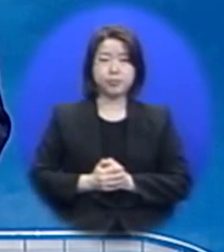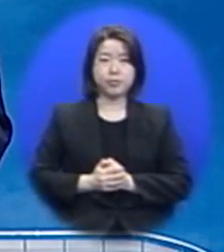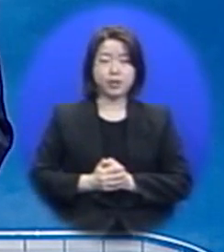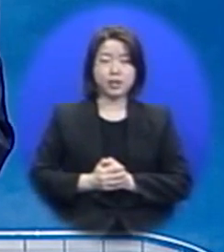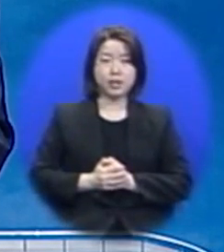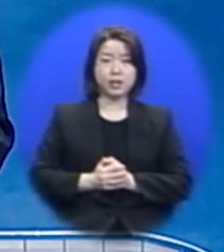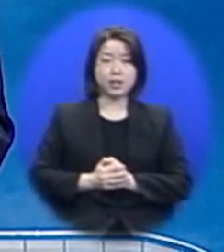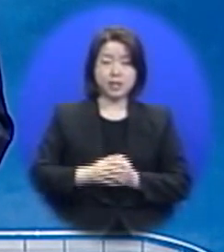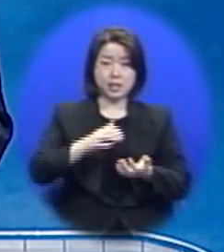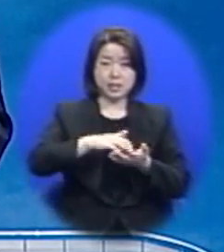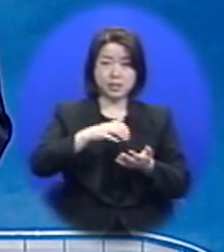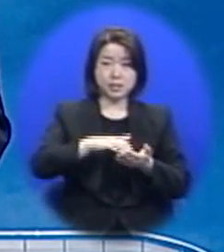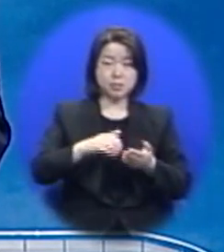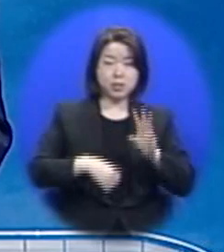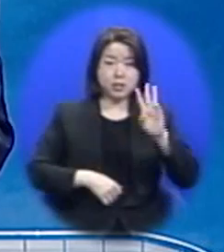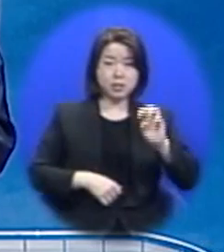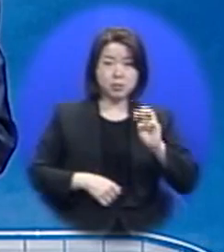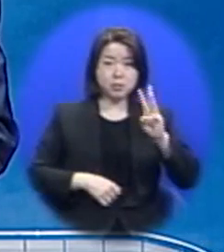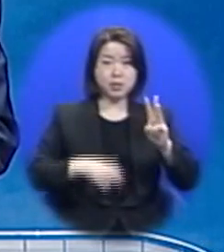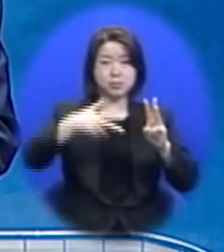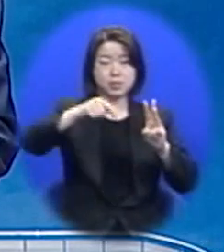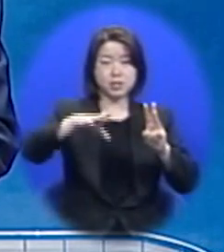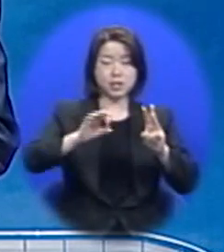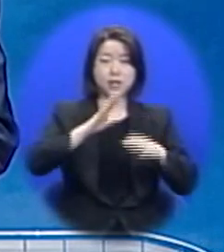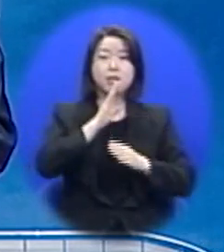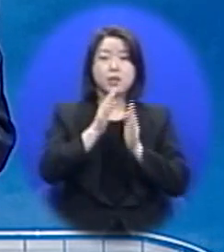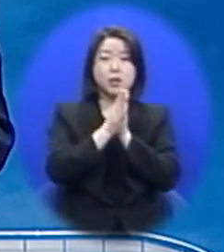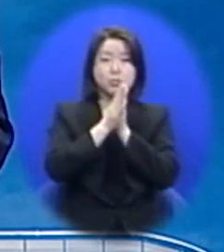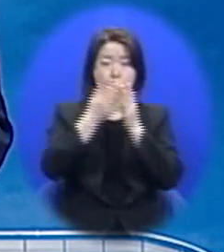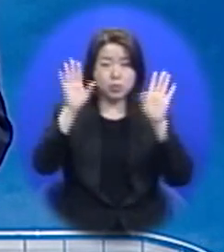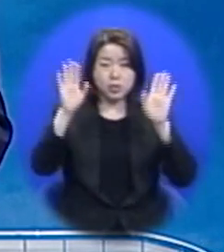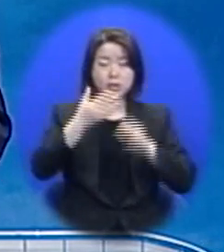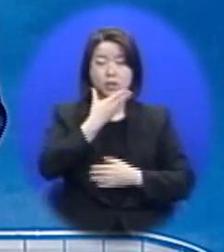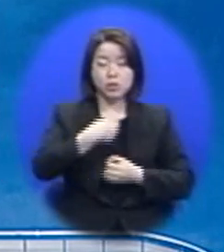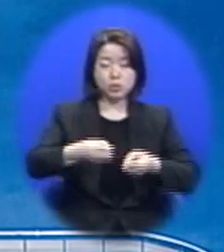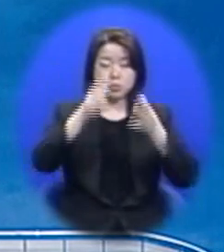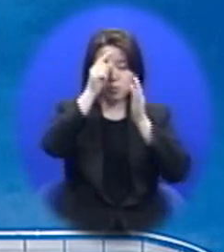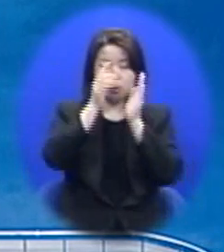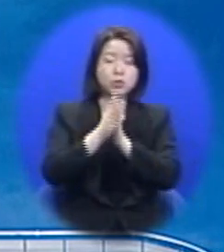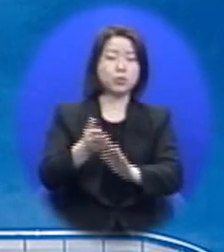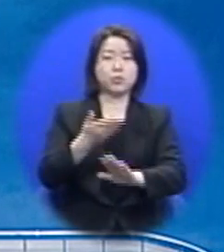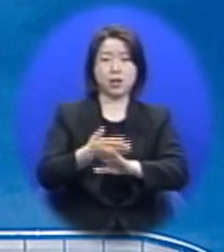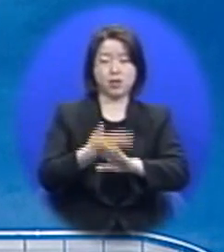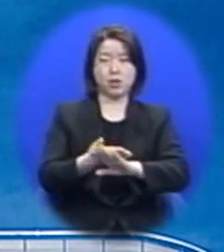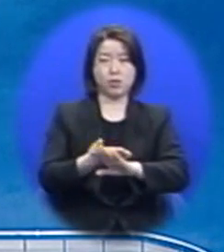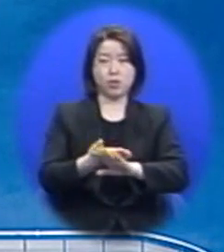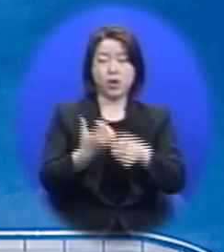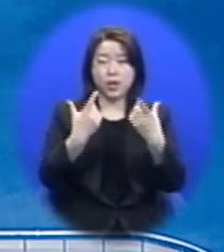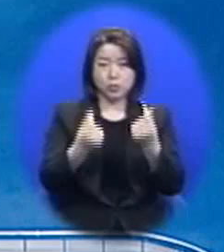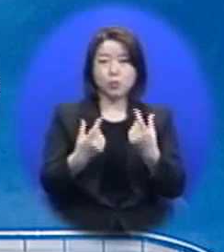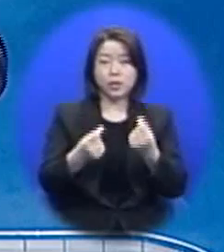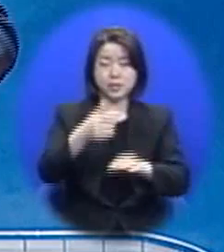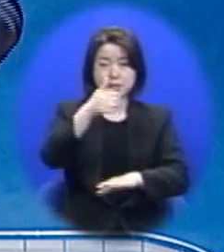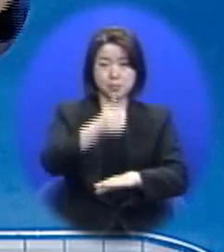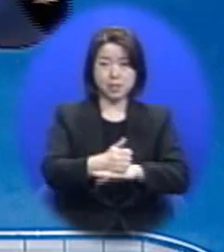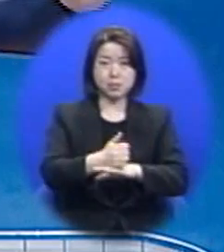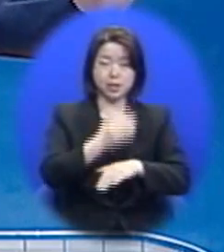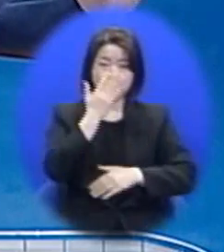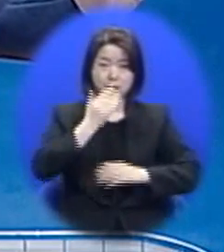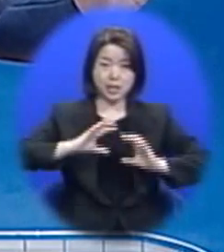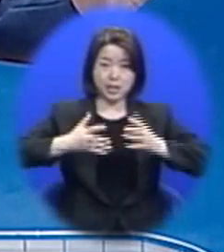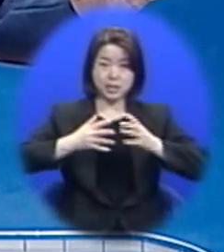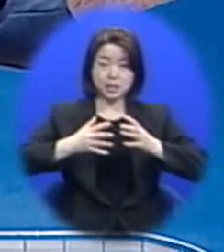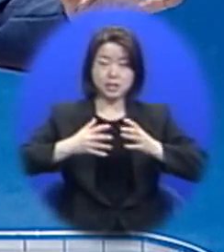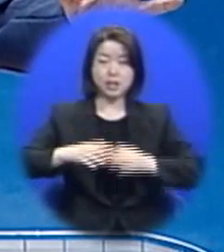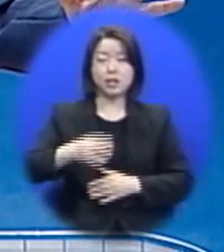신명기 33장의 모세의 축복기도는 다릅니다. 모세도 똑같이 마지막에 이스라엘의 열두